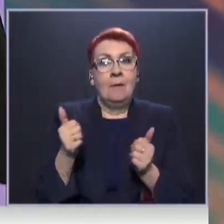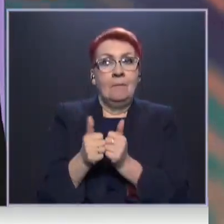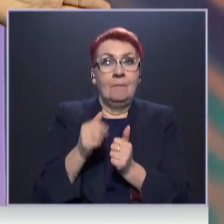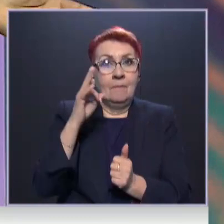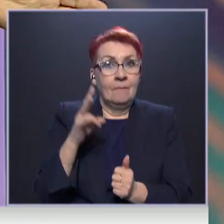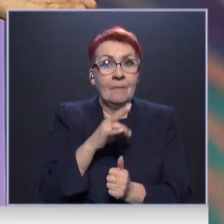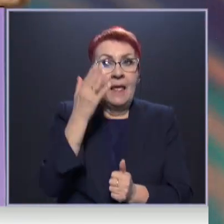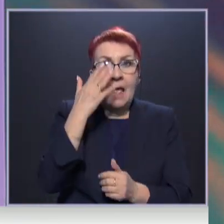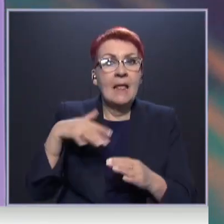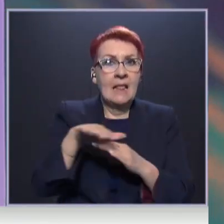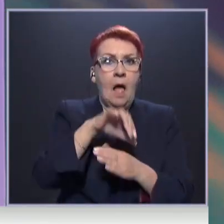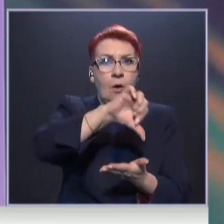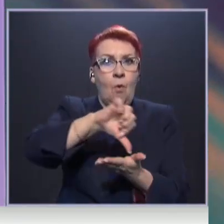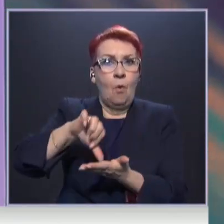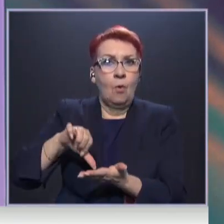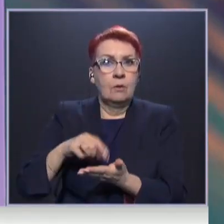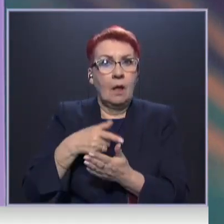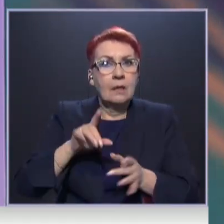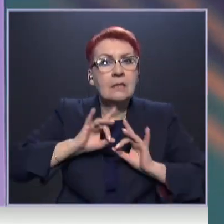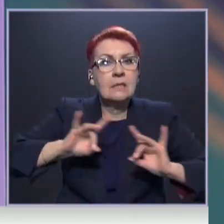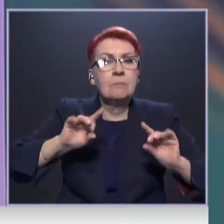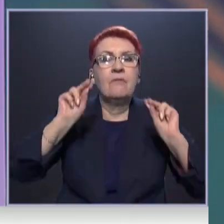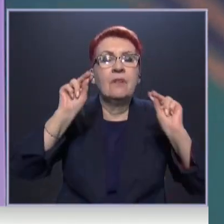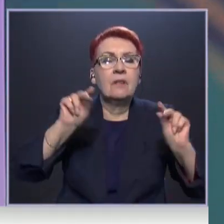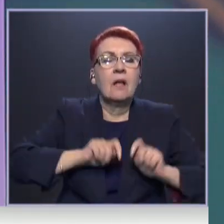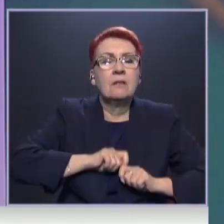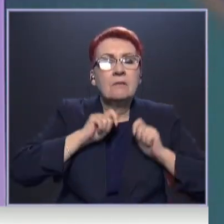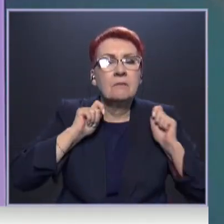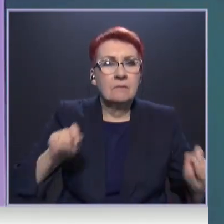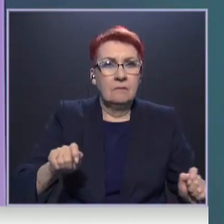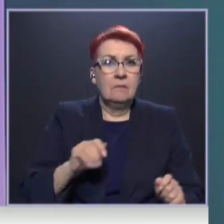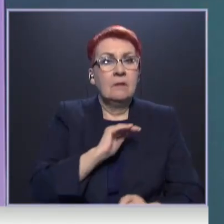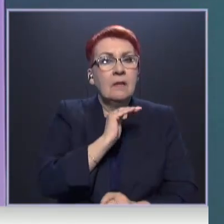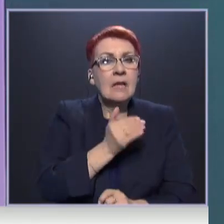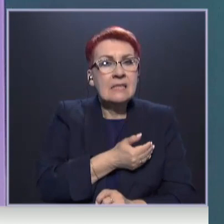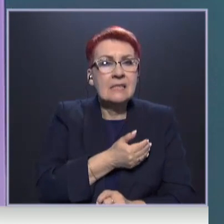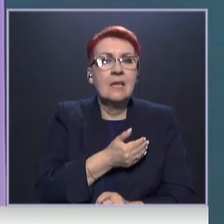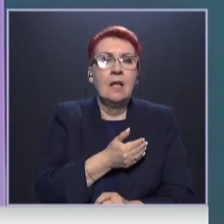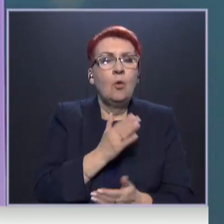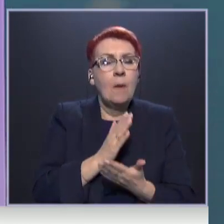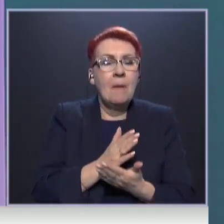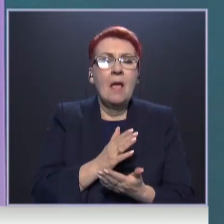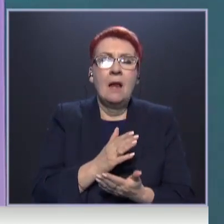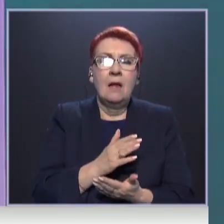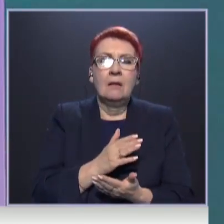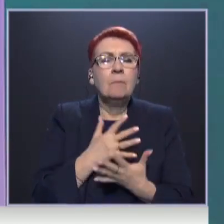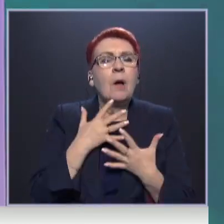народа Божьего. Эти исповедальные признания имели силу покаяния.